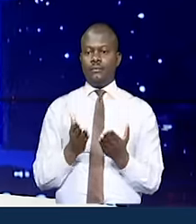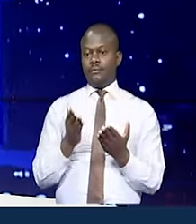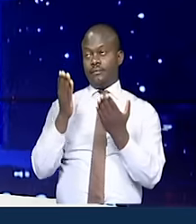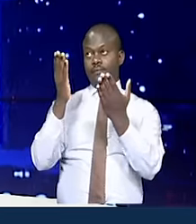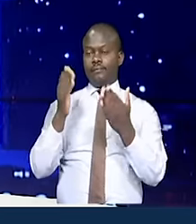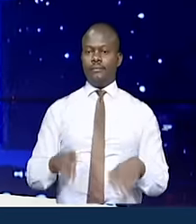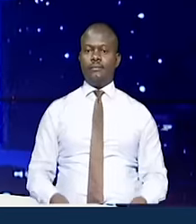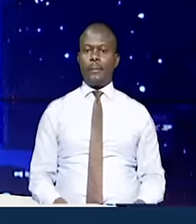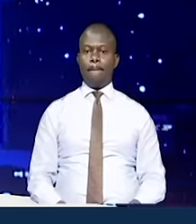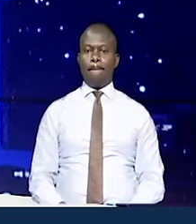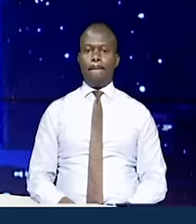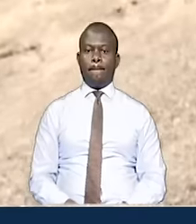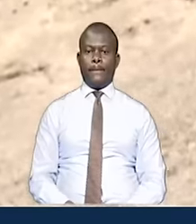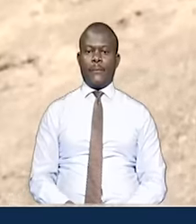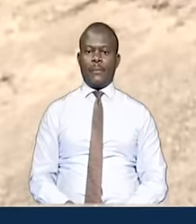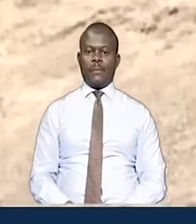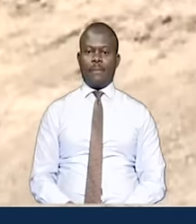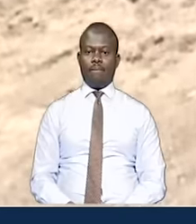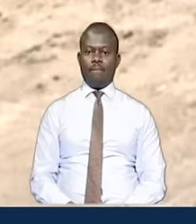Francine, wabisanze ute?